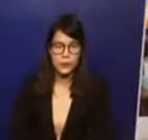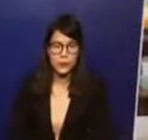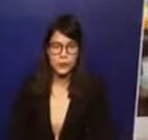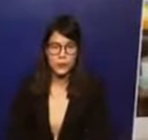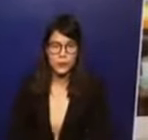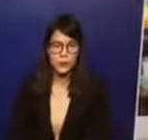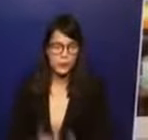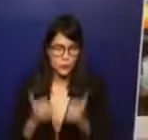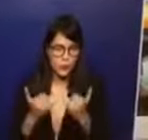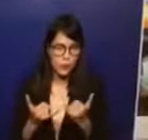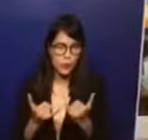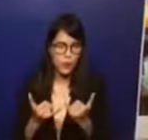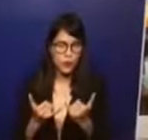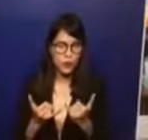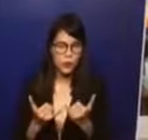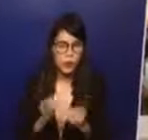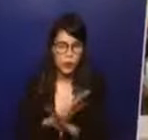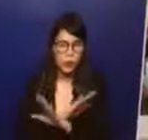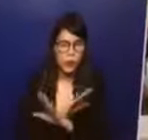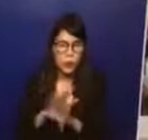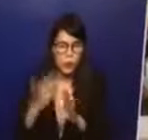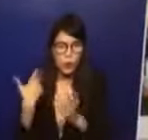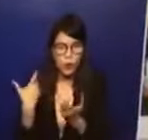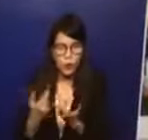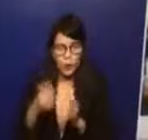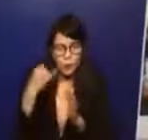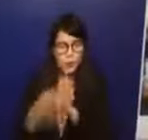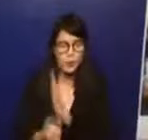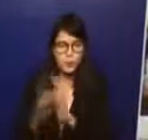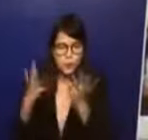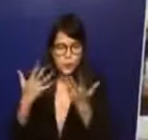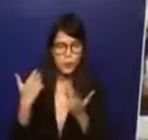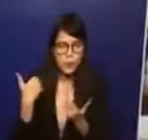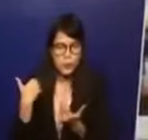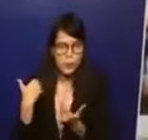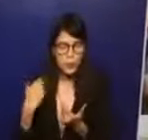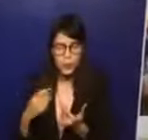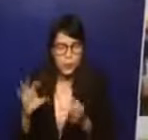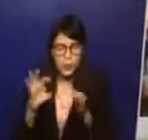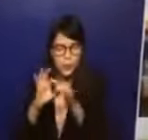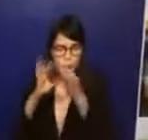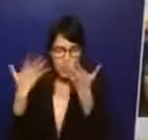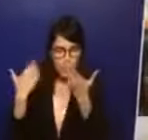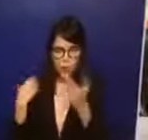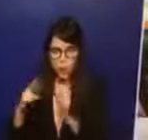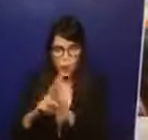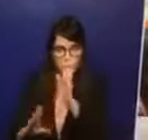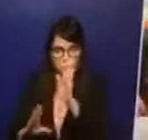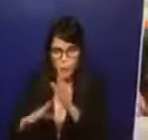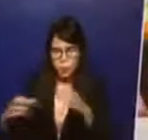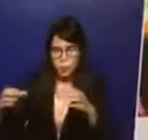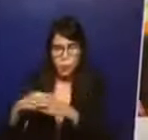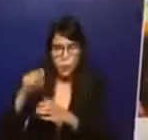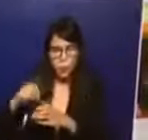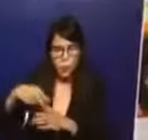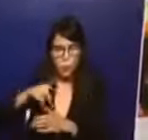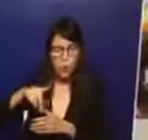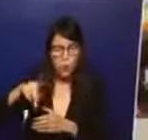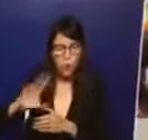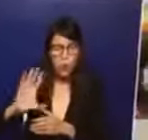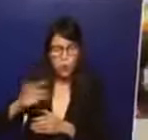แต่ในข้อยกเว้นที่จะไม่มีความผิดไม่ได้พูดถึงระเบียบกองทัพค่ะระเบียบกองทัพไม่ได้อยู่ในข้อยกเว้นของปปช.ที่